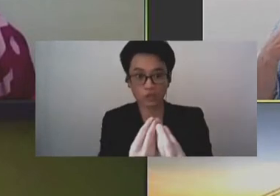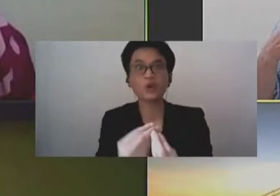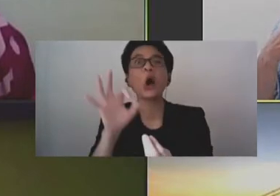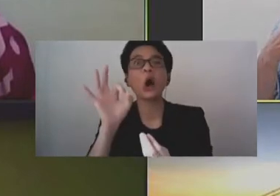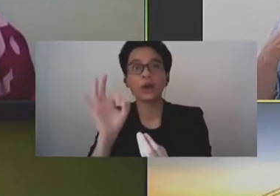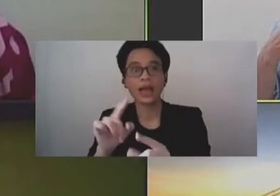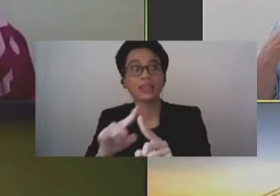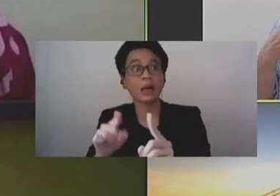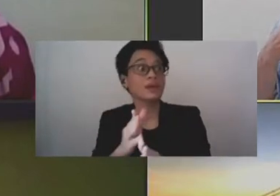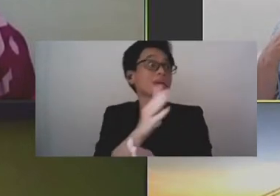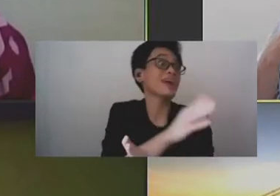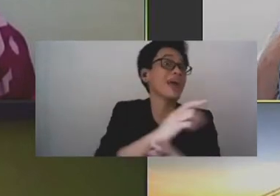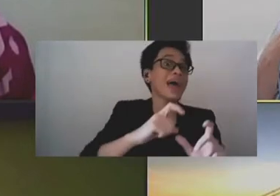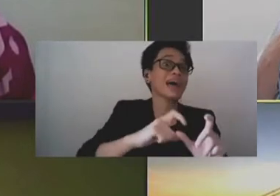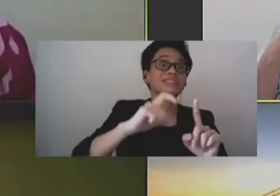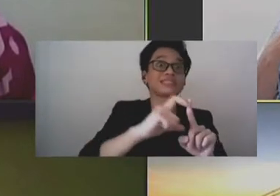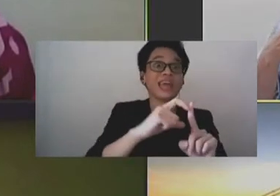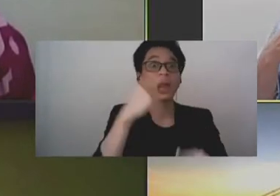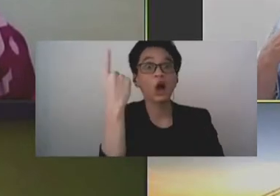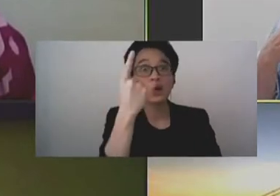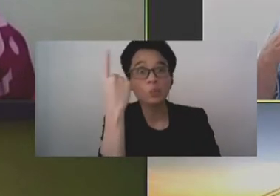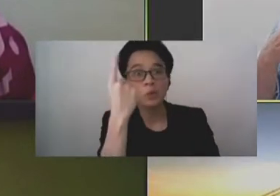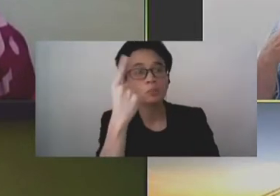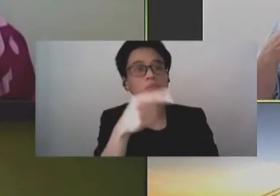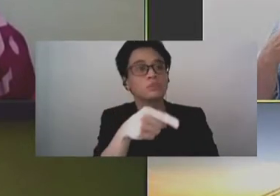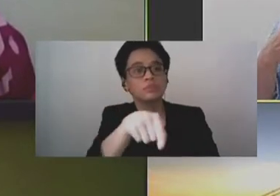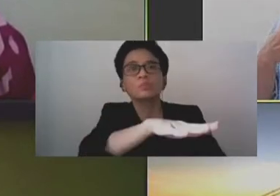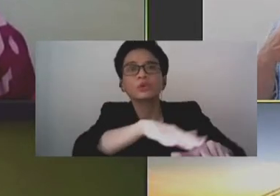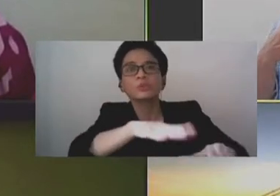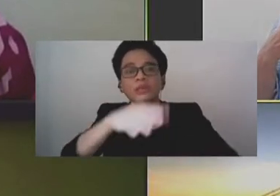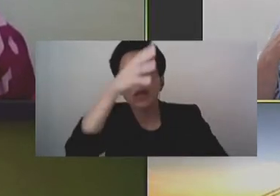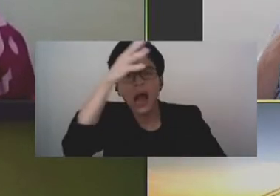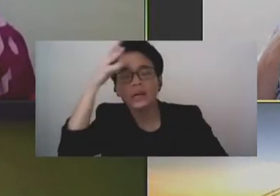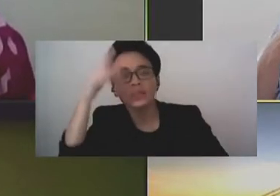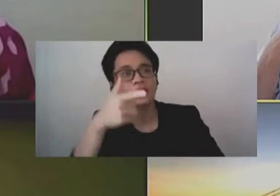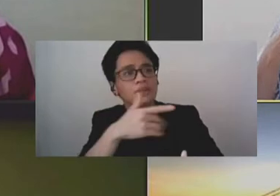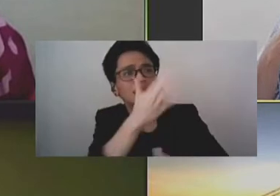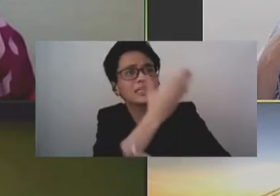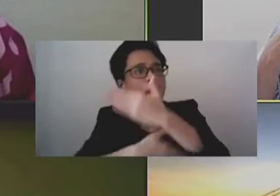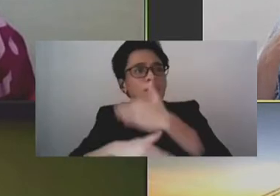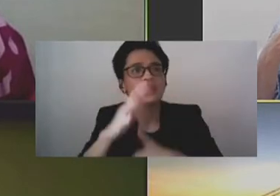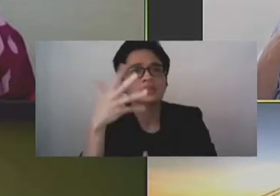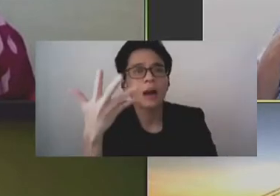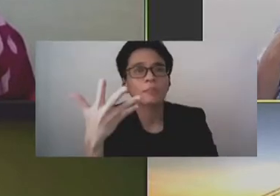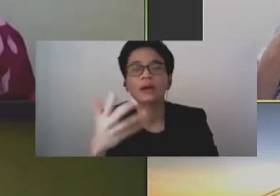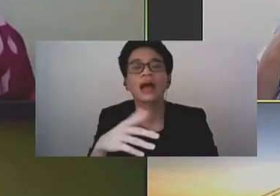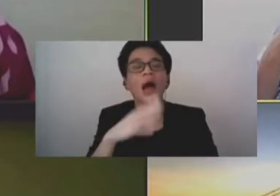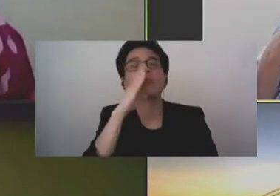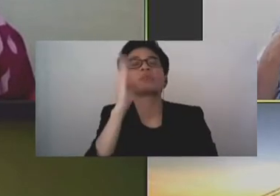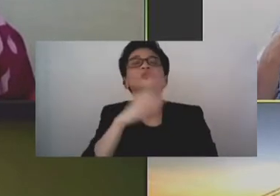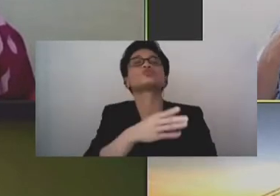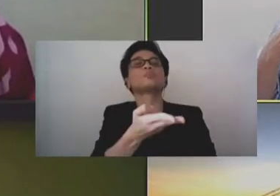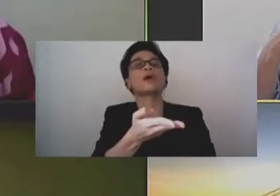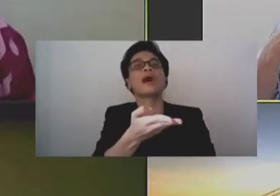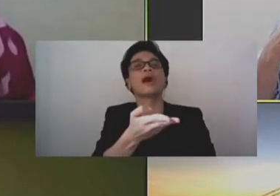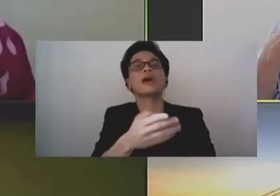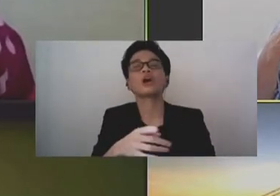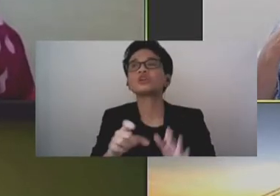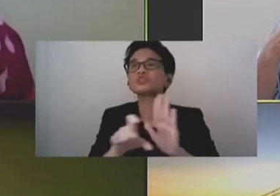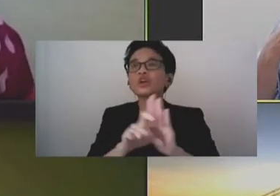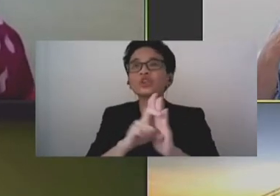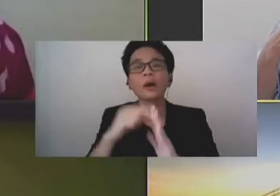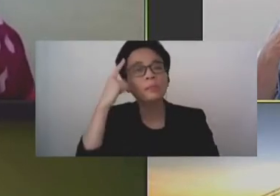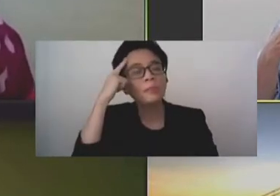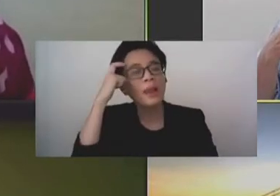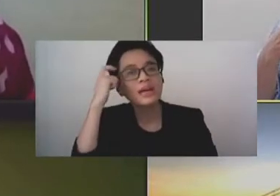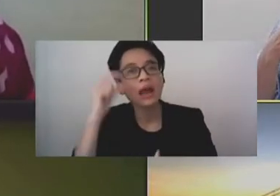bagaimana caranya berinteraksi dengan anak-anak berkebutuhan khusus, itu juga big zero gitu. Ya. Buat saya kayak misalnya pelajaran PKN gitu, di sana